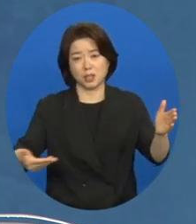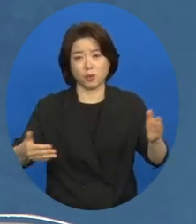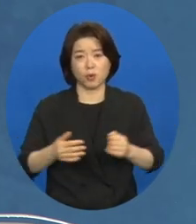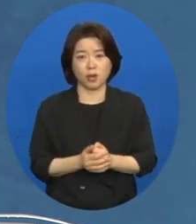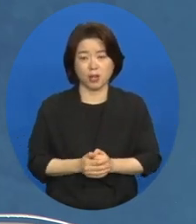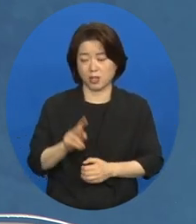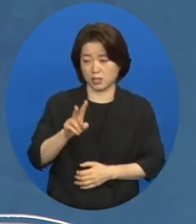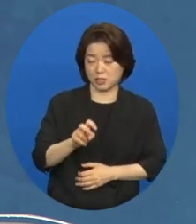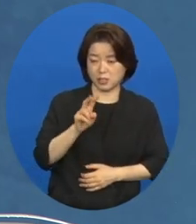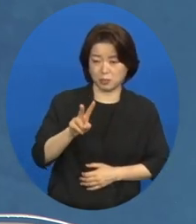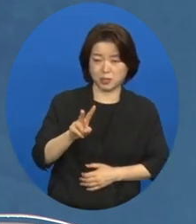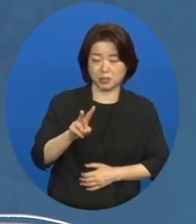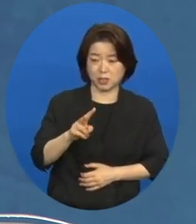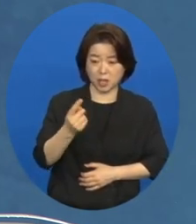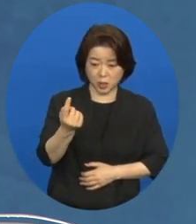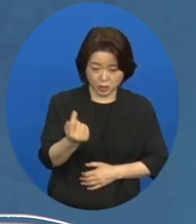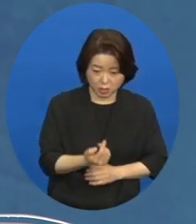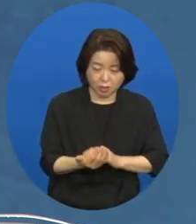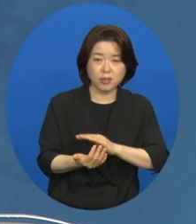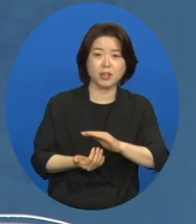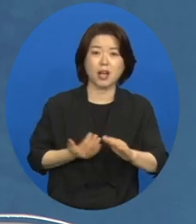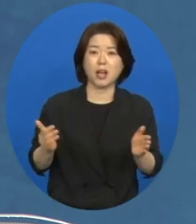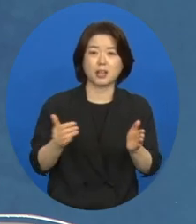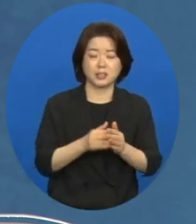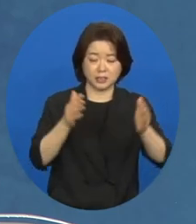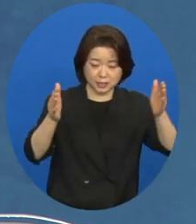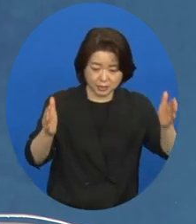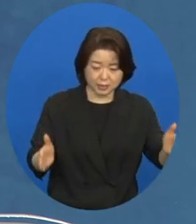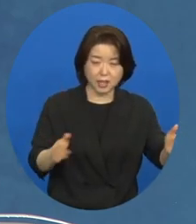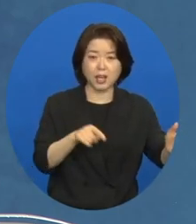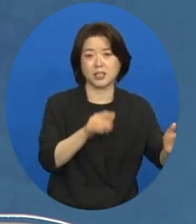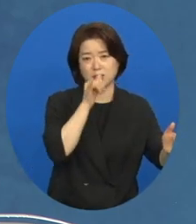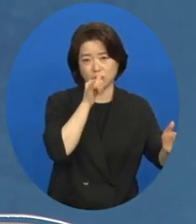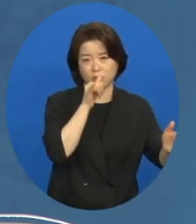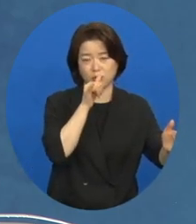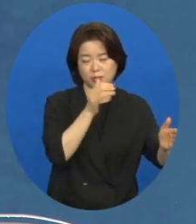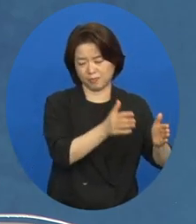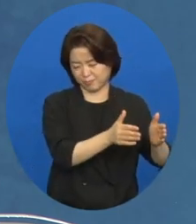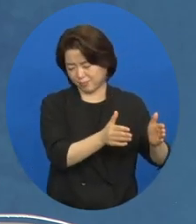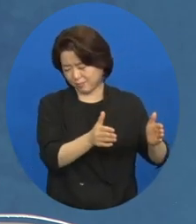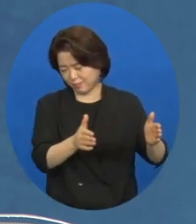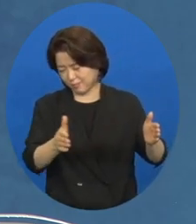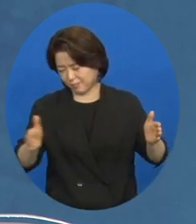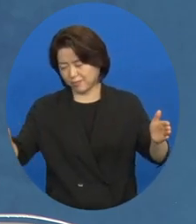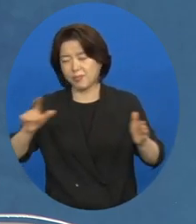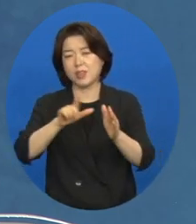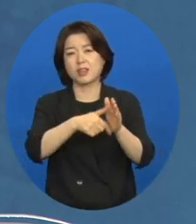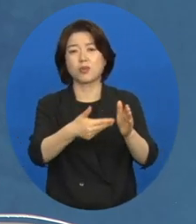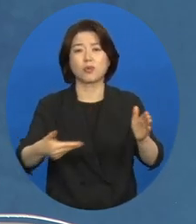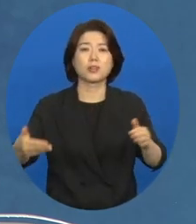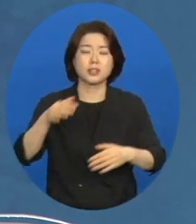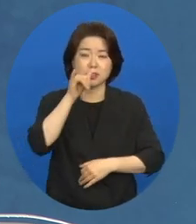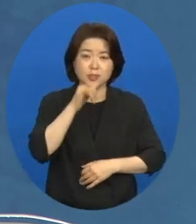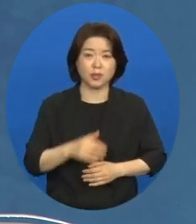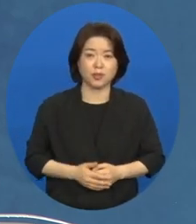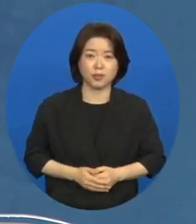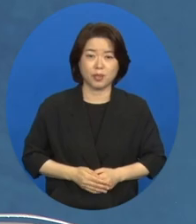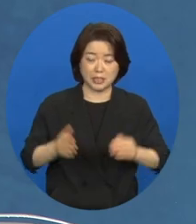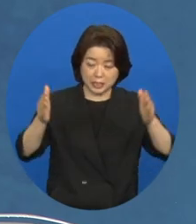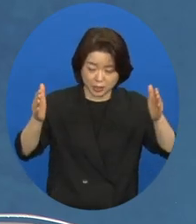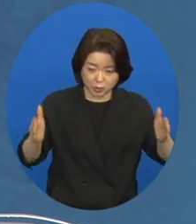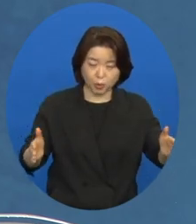23절, 22절 오기 전까지 그 사이가 있는 거잖아요. 그가